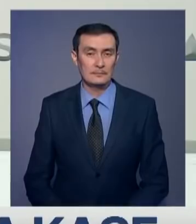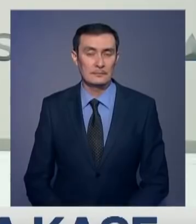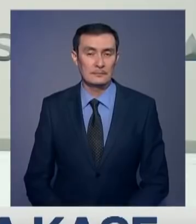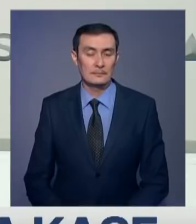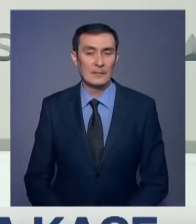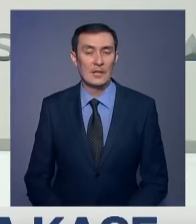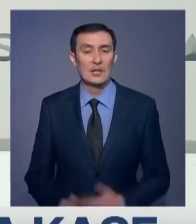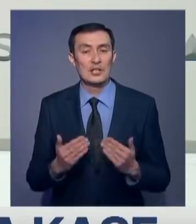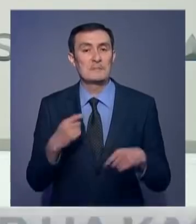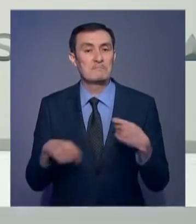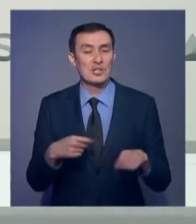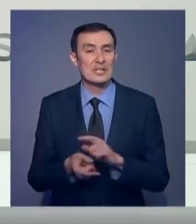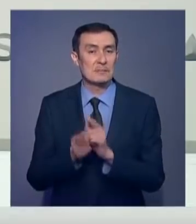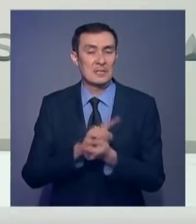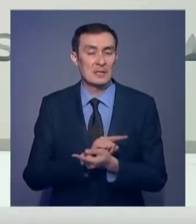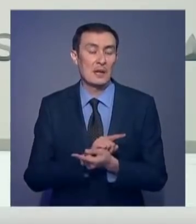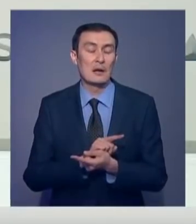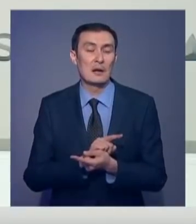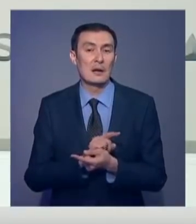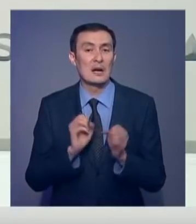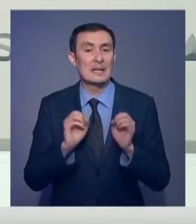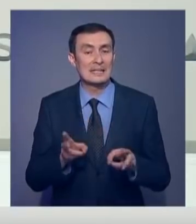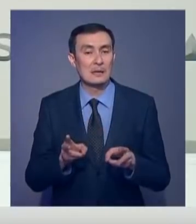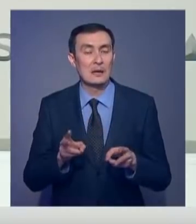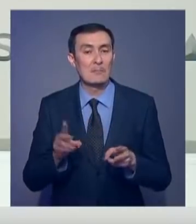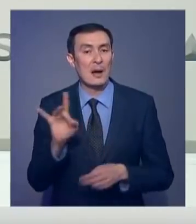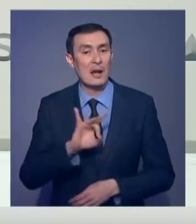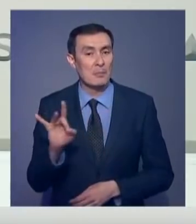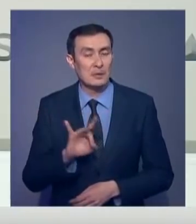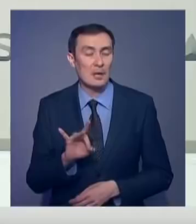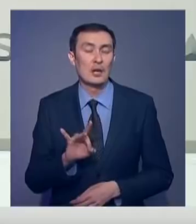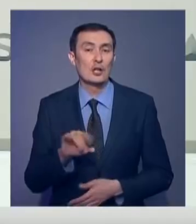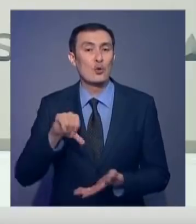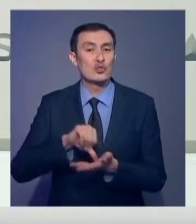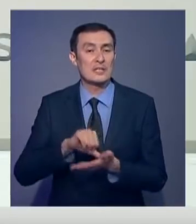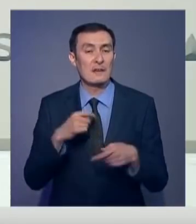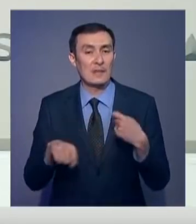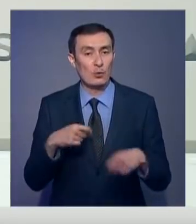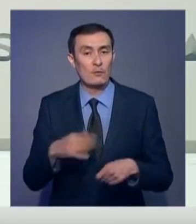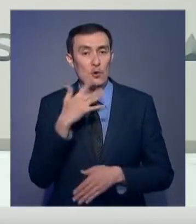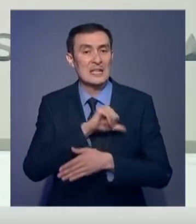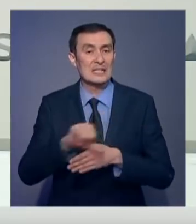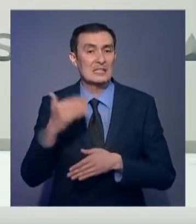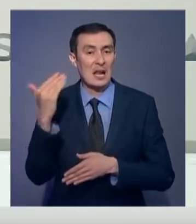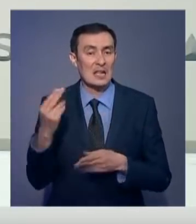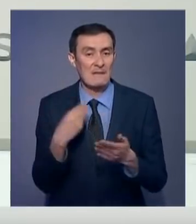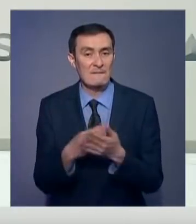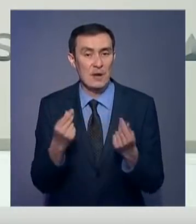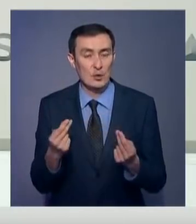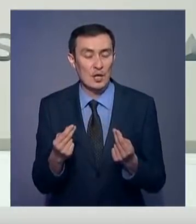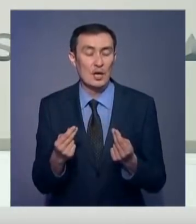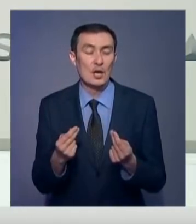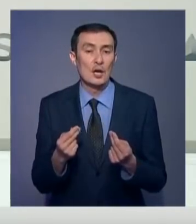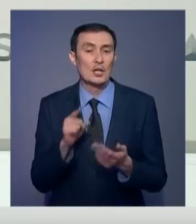Биржа изменила так называемые риск-параметры. Вот, то есть для участников торгов по иностранной валюте они должны были